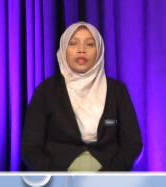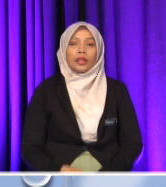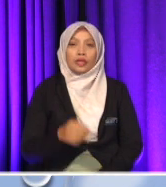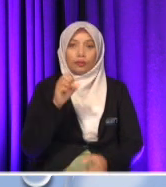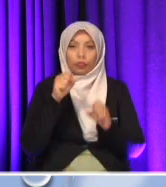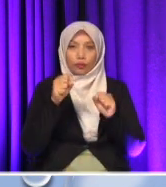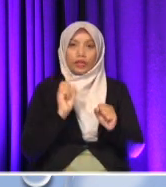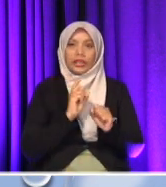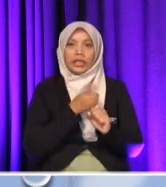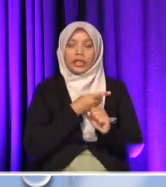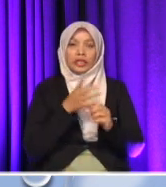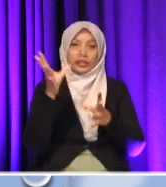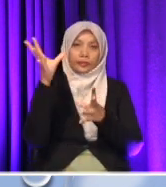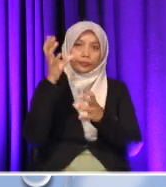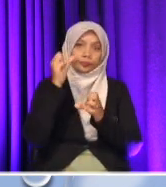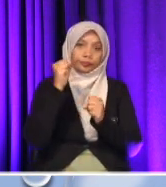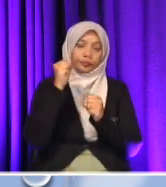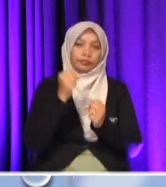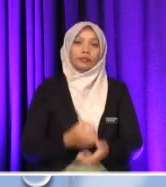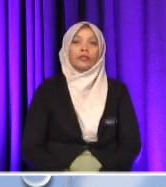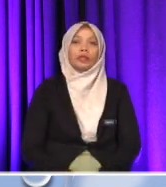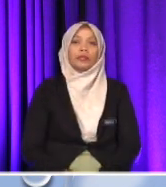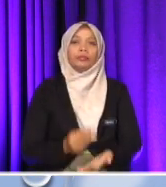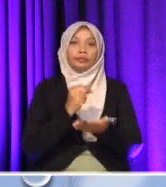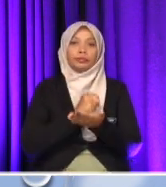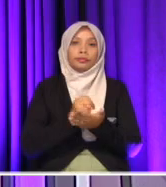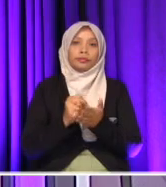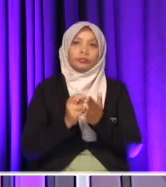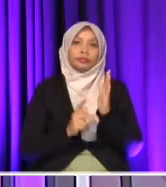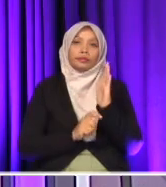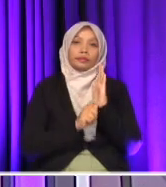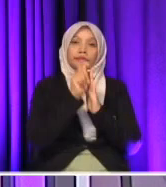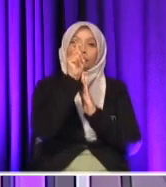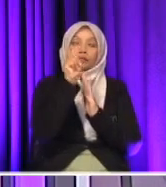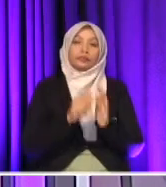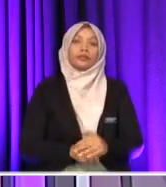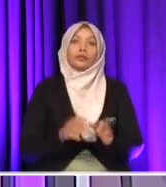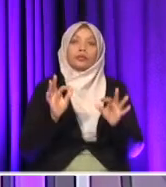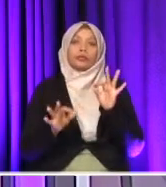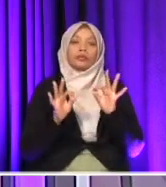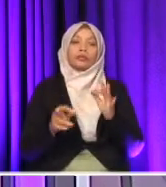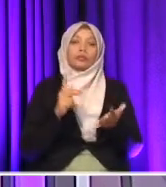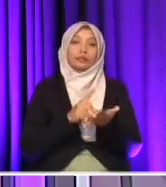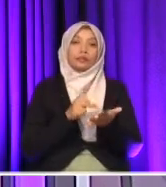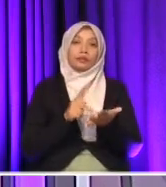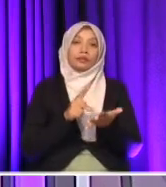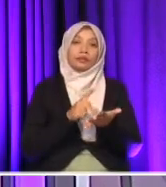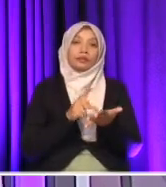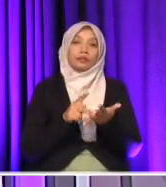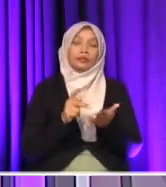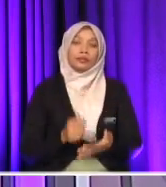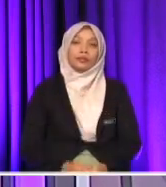polehi. So nilai minimum kita dapat ini nilai maksimum. Tu adalah range untuk kalau kita nak kira lah untuk nilai pemuat kan, untuk nilai